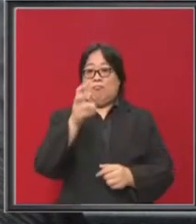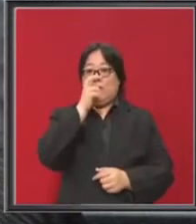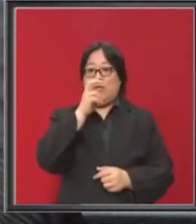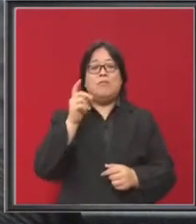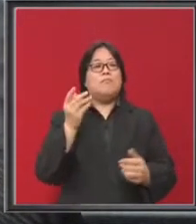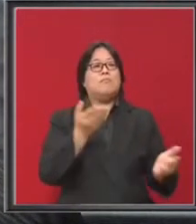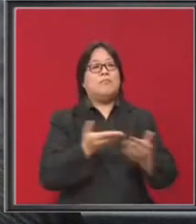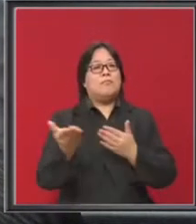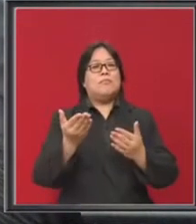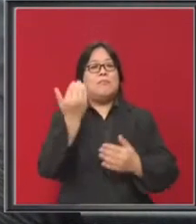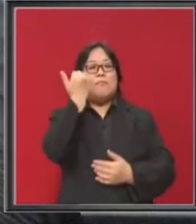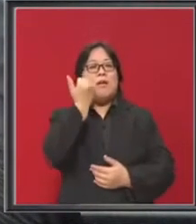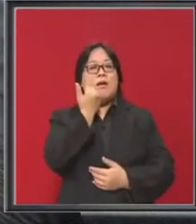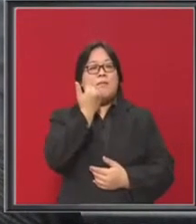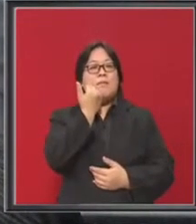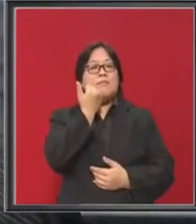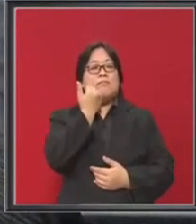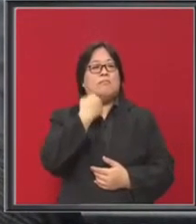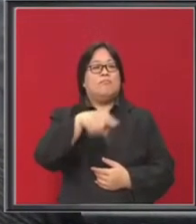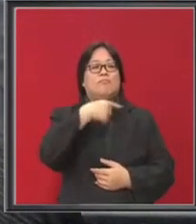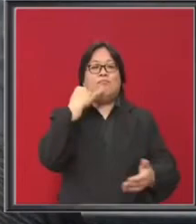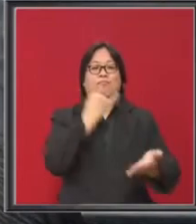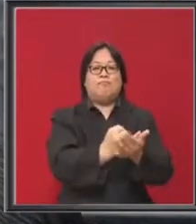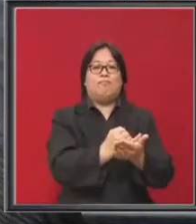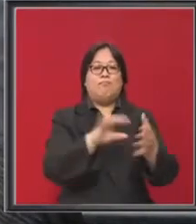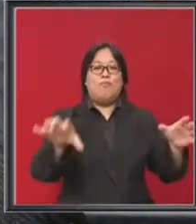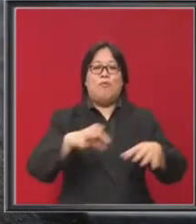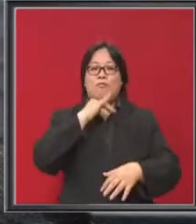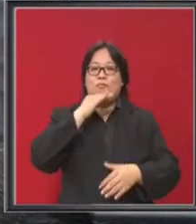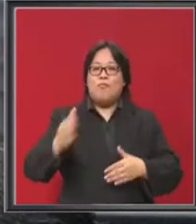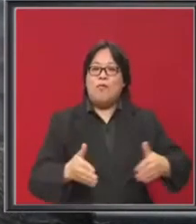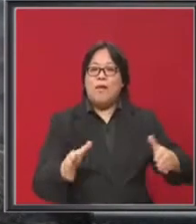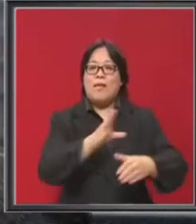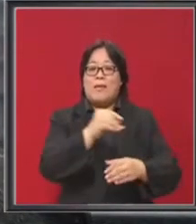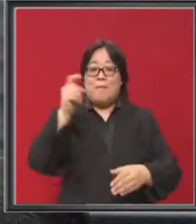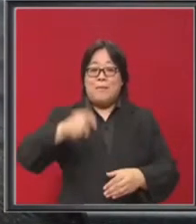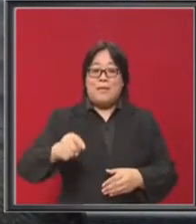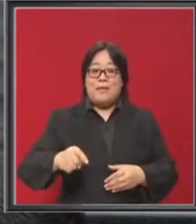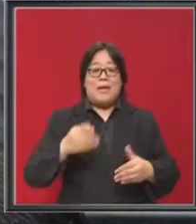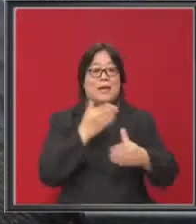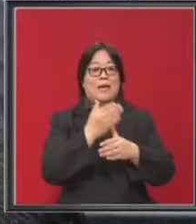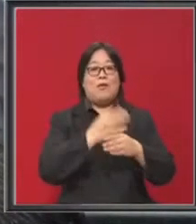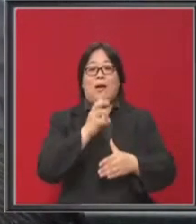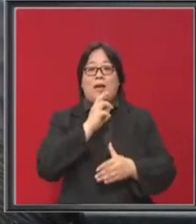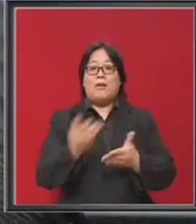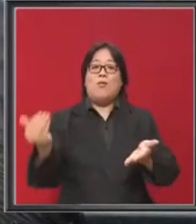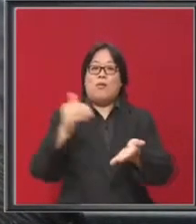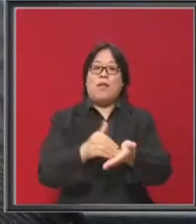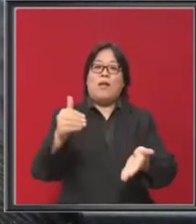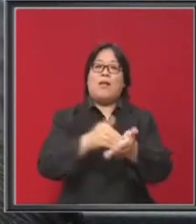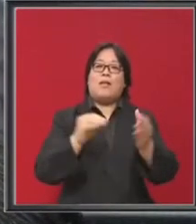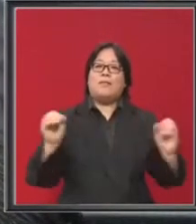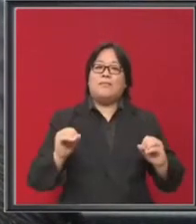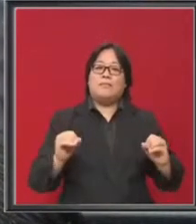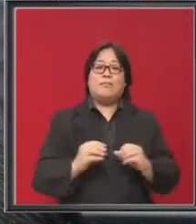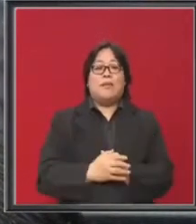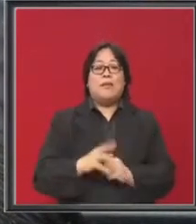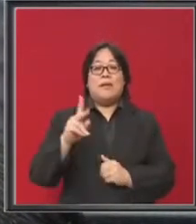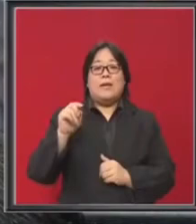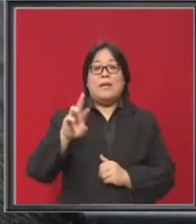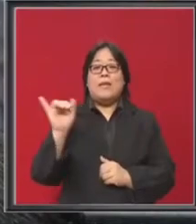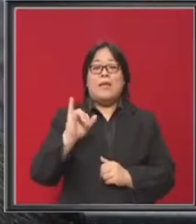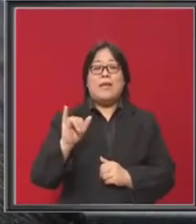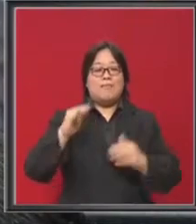mendakwa penjenayah alam sekita kemuka pengadilan dan juga memastikan gangguan bekal air tidak berulang kasar juga